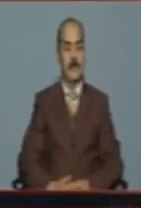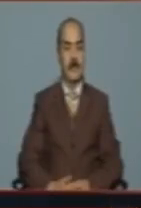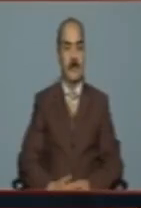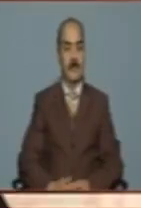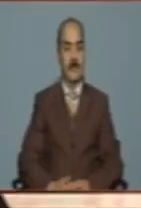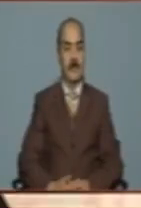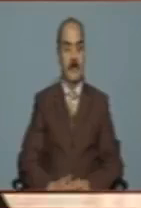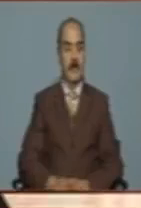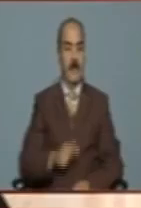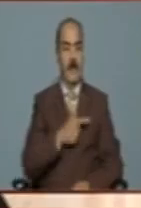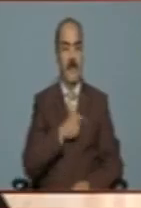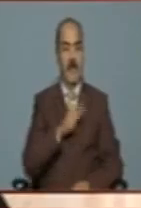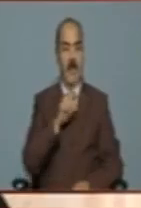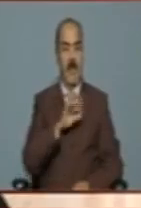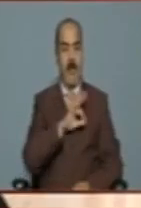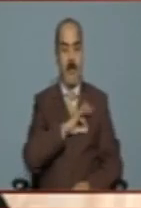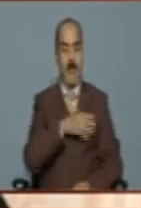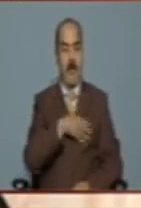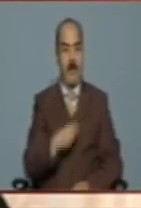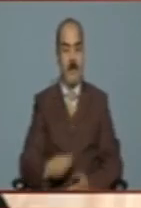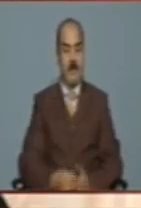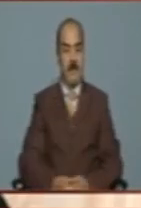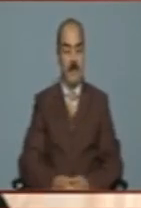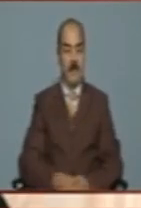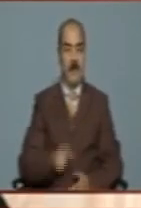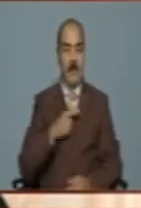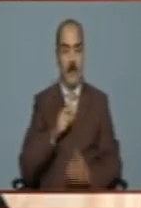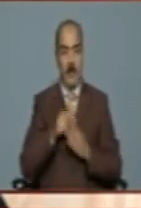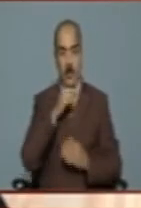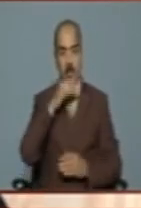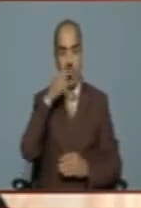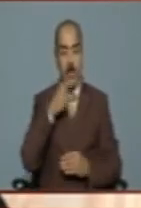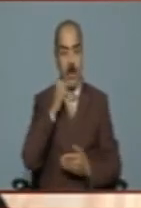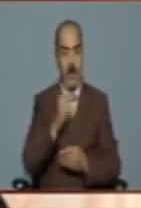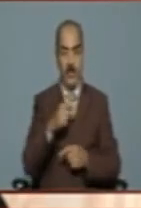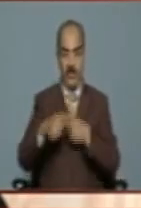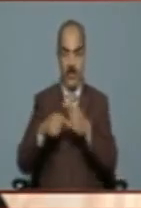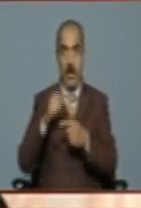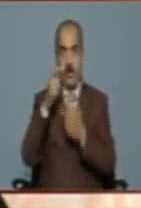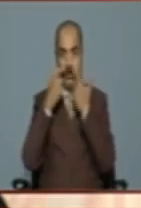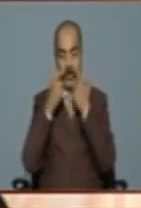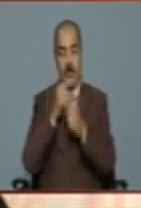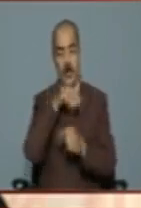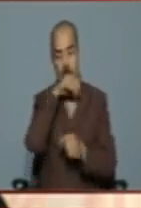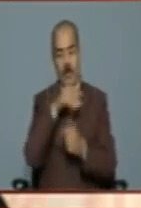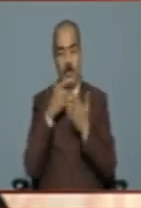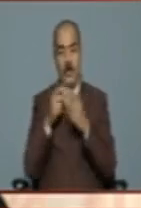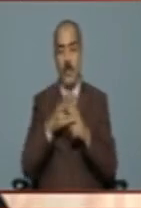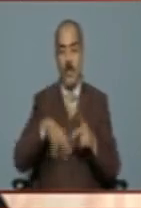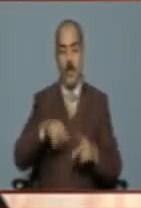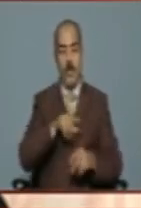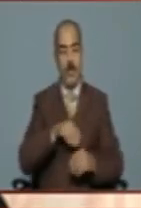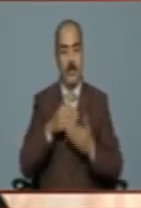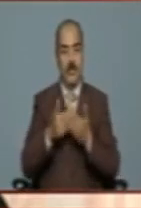بسم الله الرحمن الرحيم، وقل اعملوا فسيرى الله عملكم ورسوله والمؤمنون. صدق